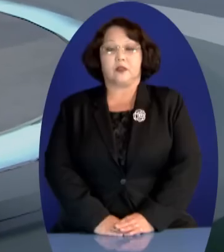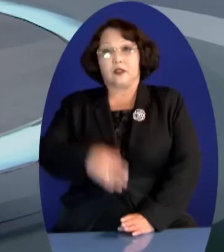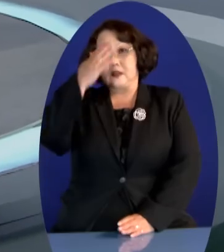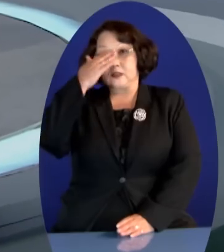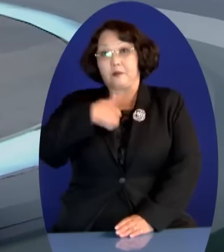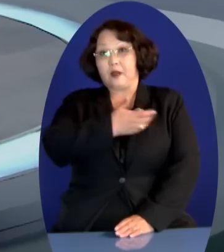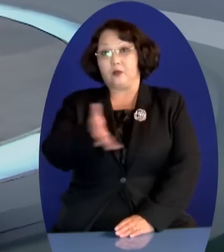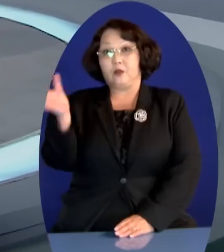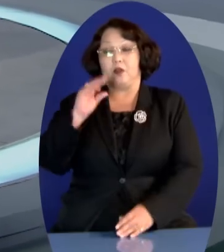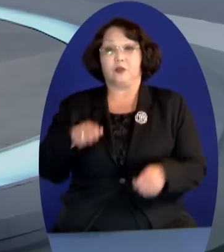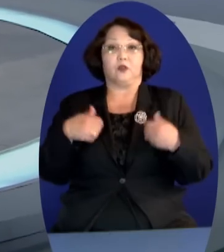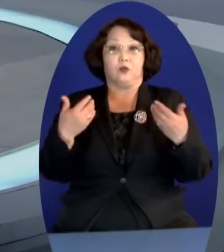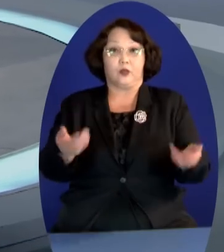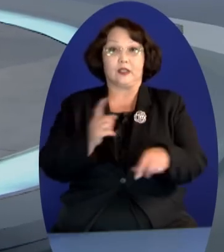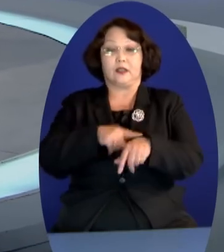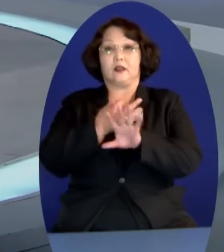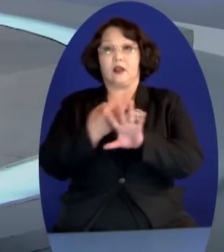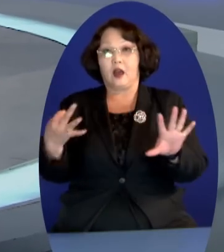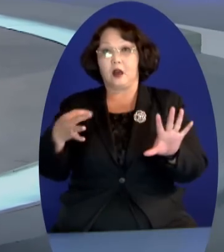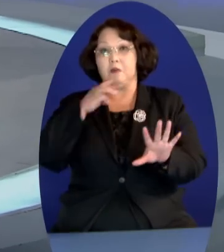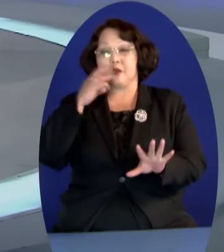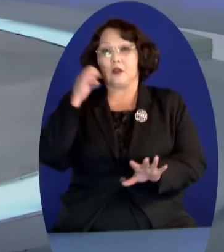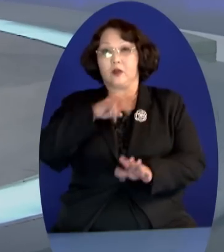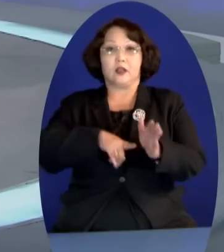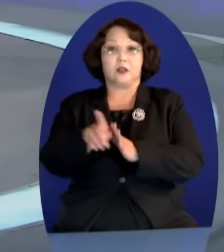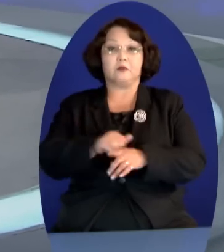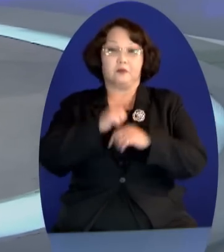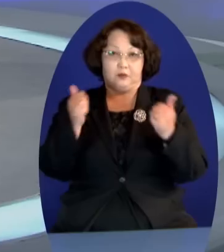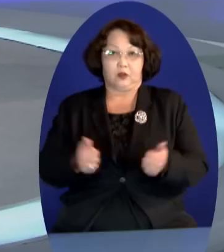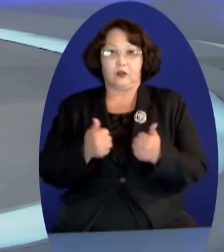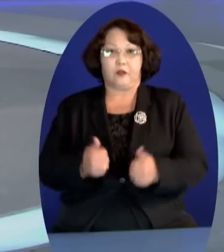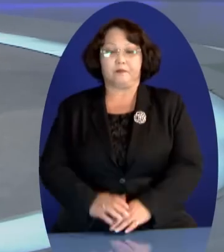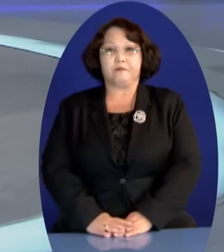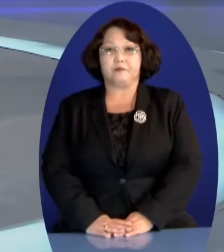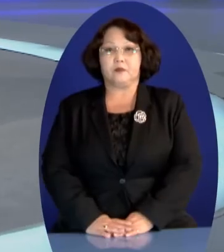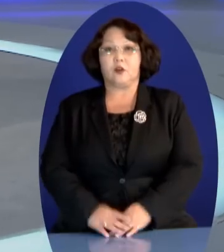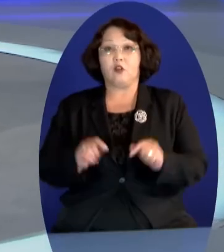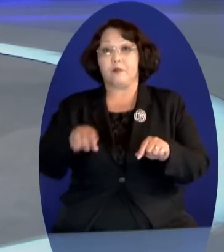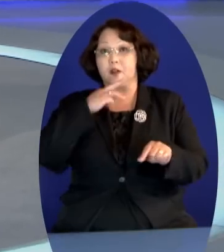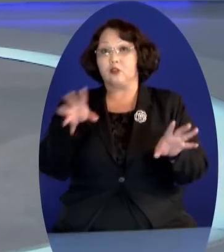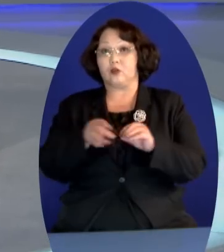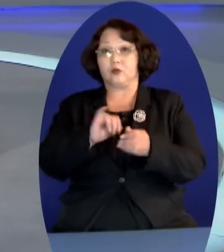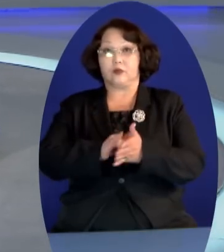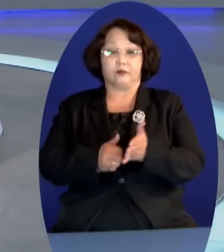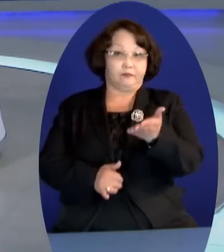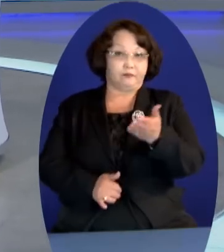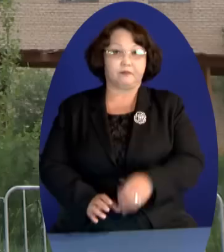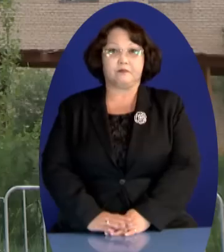Сайн мэдхэн үзэгчдээ Улаанбаатар 20 цаг болж байна. Цагийн хурдын лав гарагийн дугаарыг үзүүлэхэд бэлэн боллоо. Өнөөдрийн мэдээллийн хөтөлбөрөөр